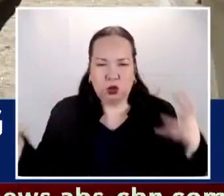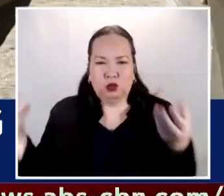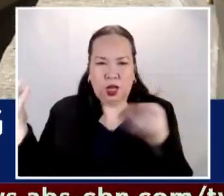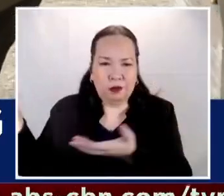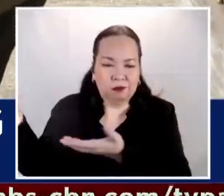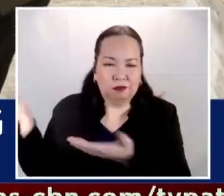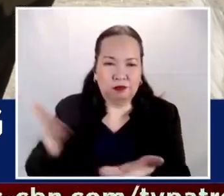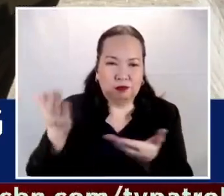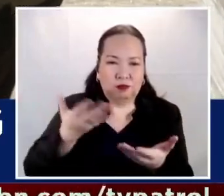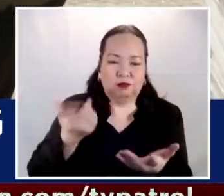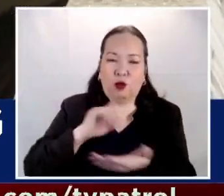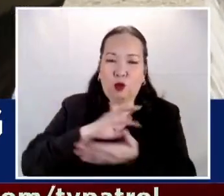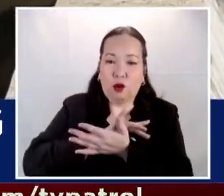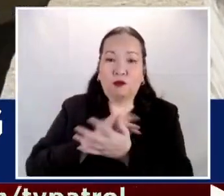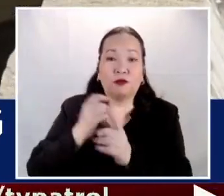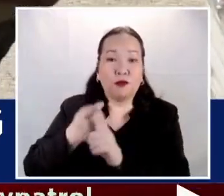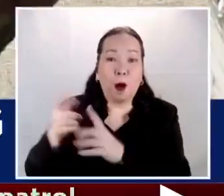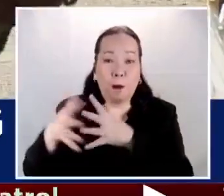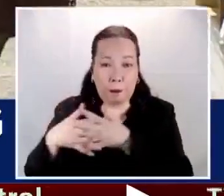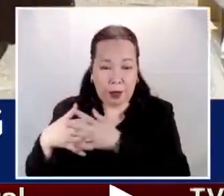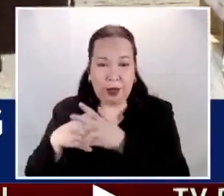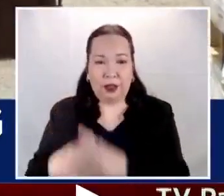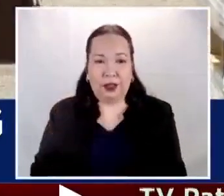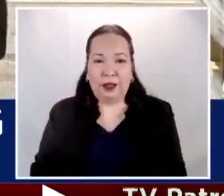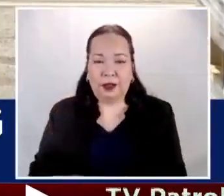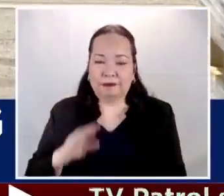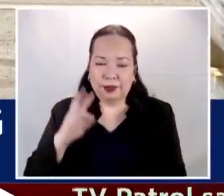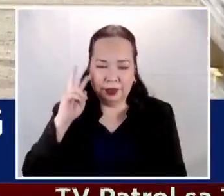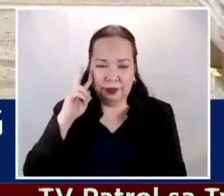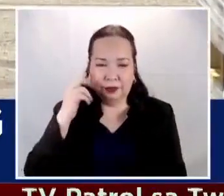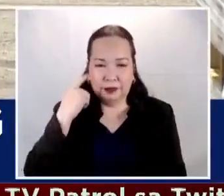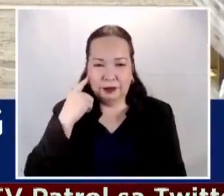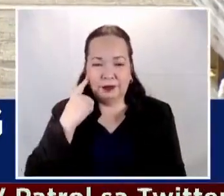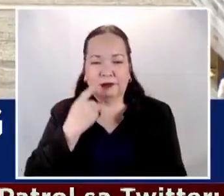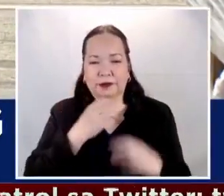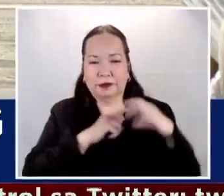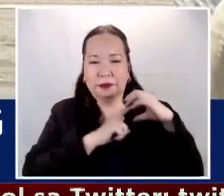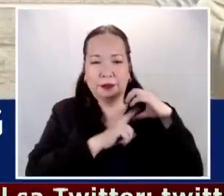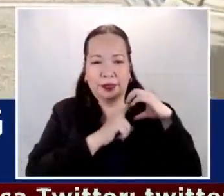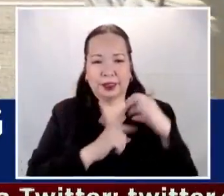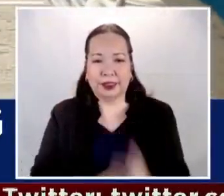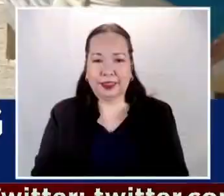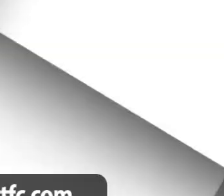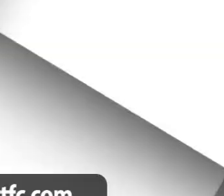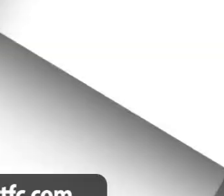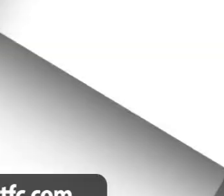donasyon ng Amerika. Vivian Gulia, ABS-CBN News.